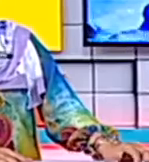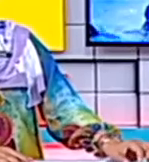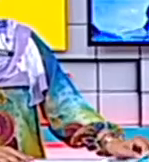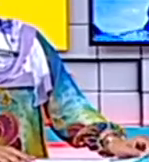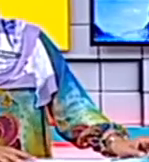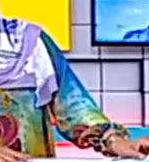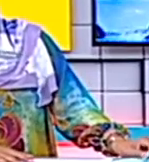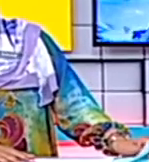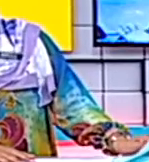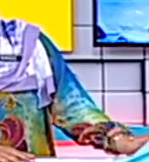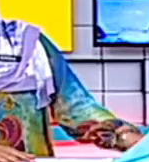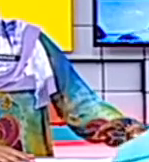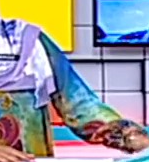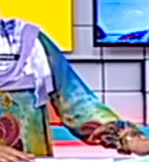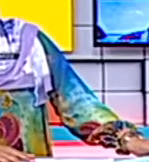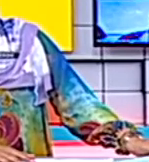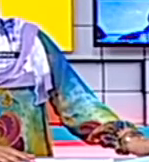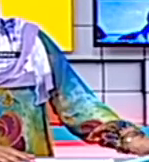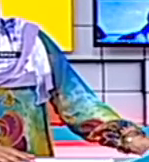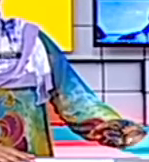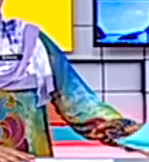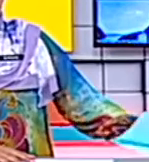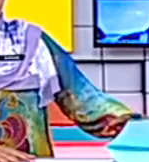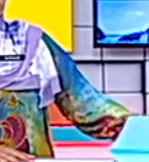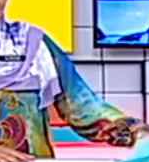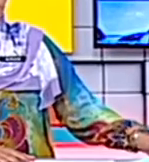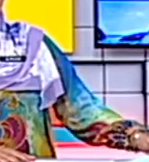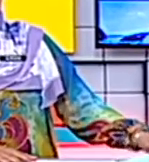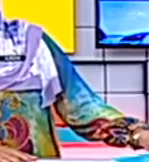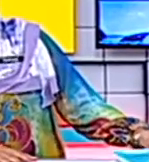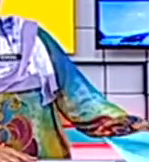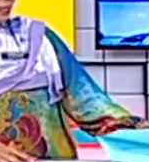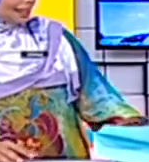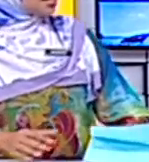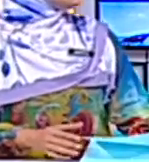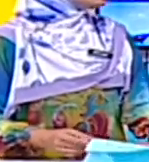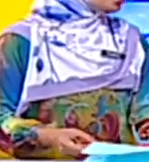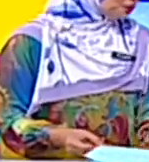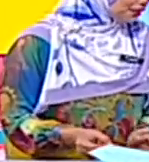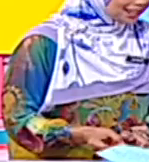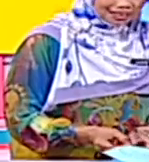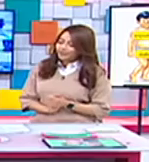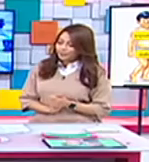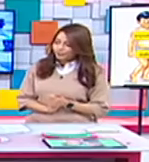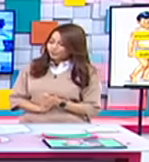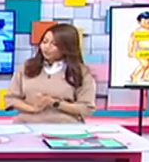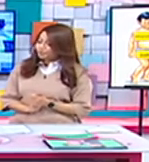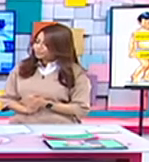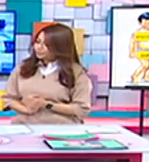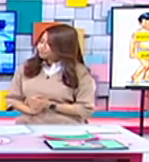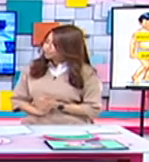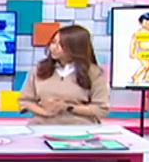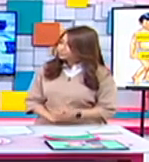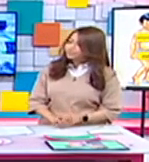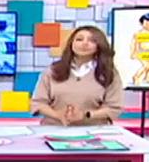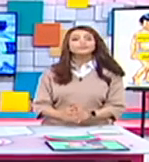adik-adik menonton hari ini, kita akan belajar tentang pendidikan kesihatan menghormati anggota seksual. Ya, betul. Okey, cikgu ada kuis